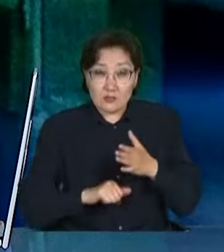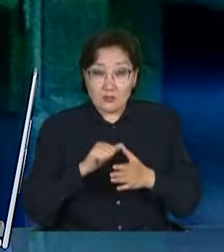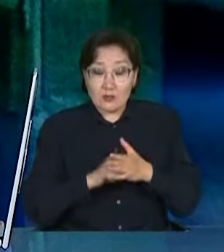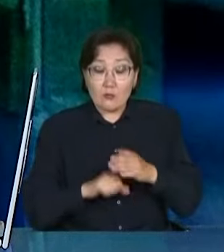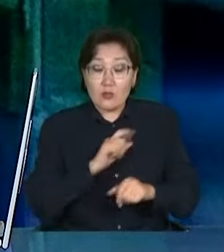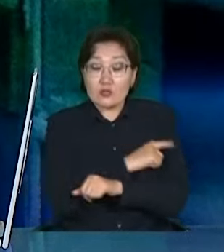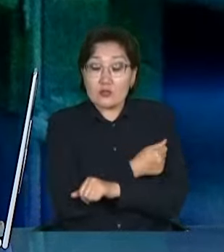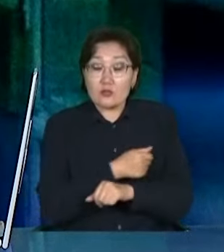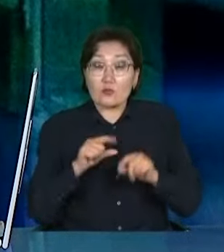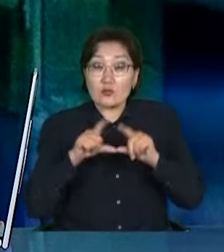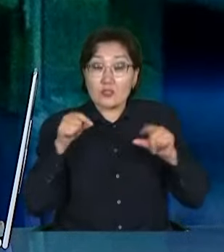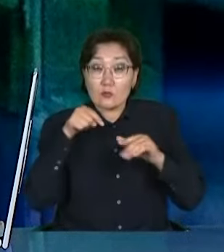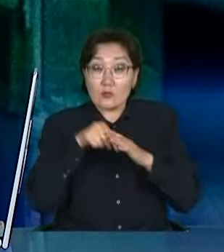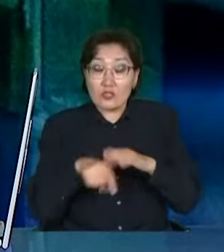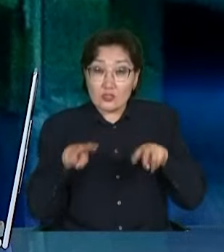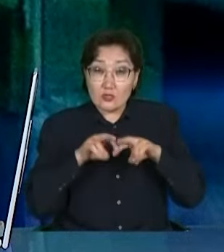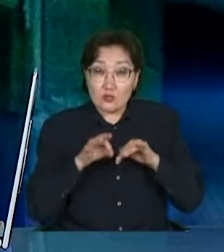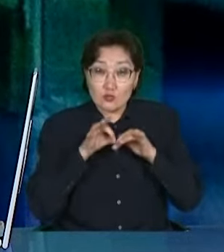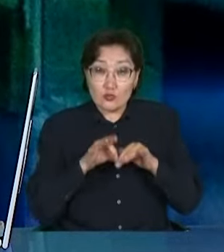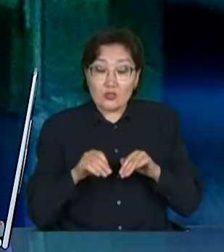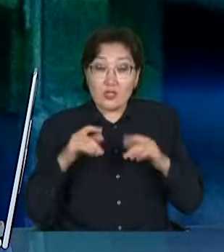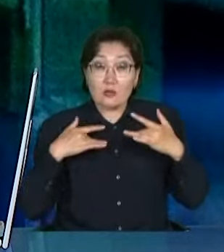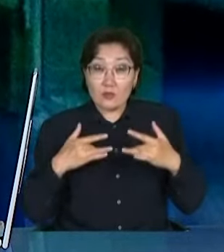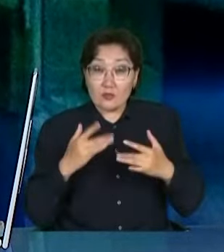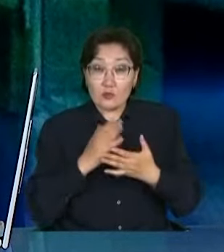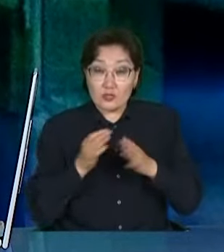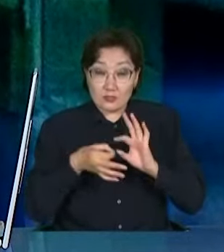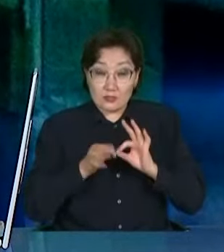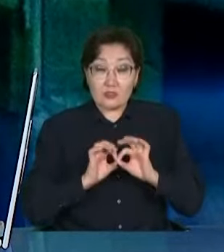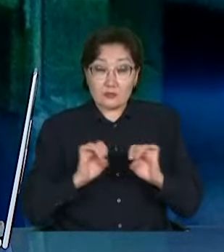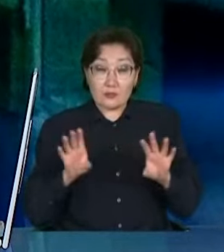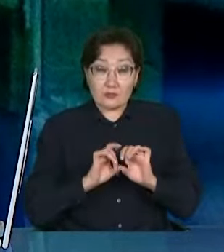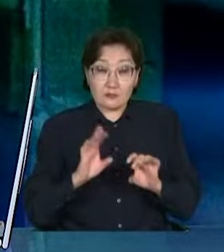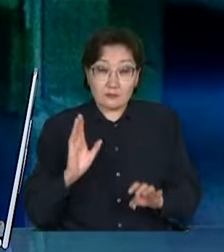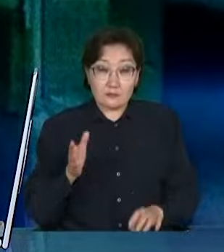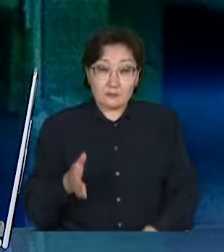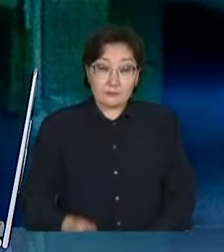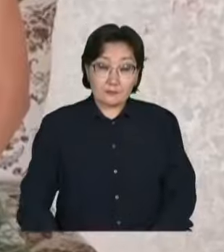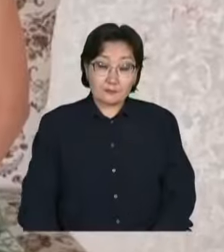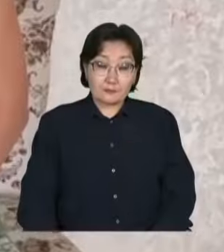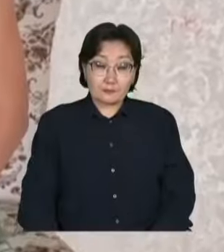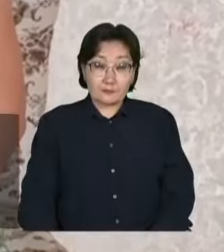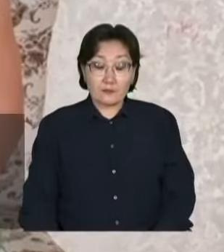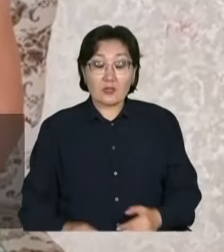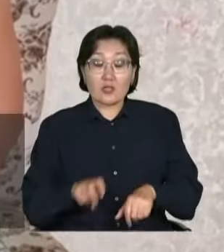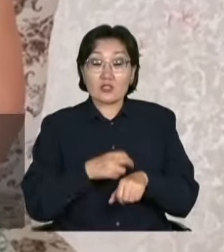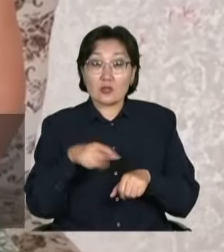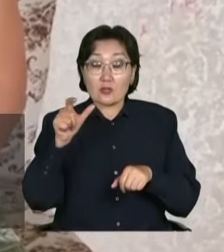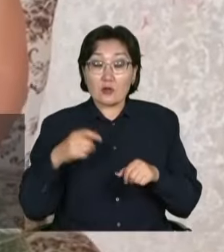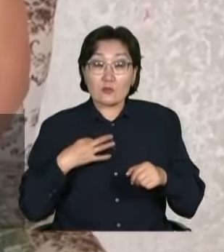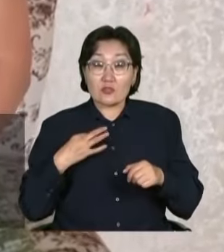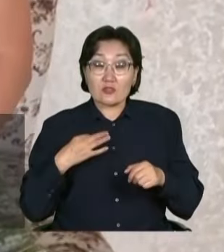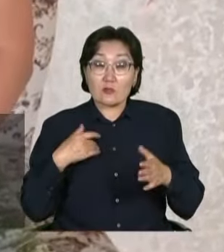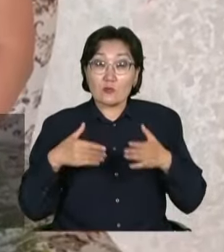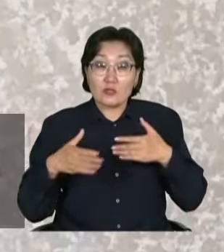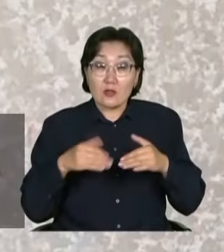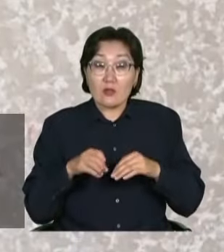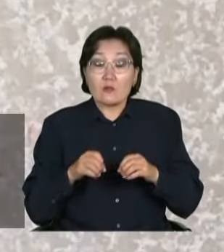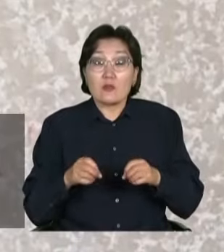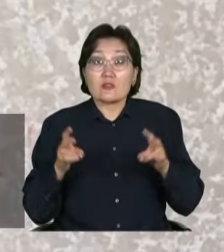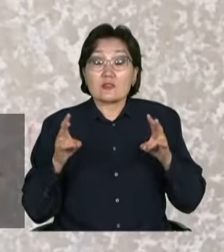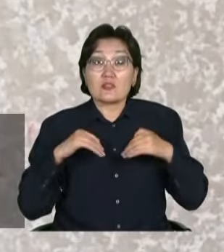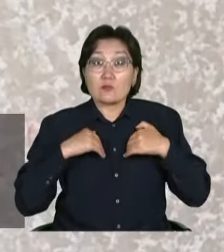ауруханаға тексеріс жүргізуді талап етіп отыр. Алтынгүл Төлегенова толығырақ айтады. Дәрігерлердің салғырттығынан опы жеп